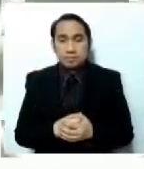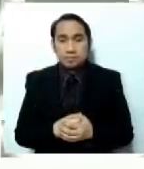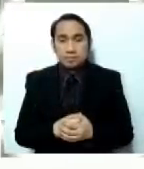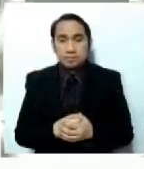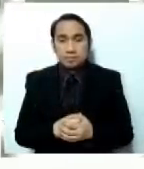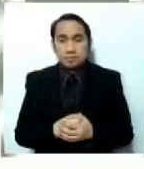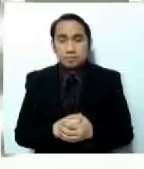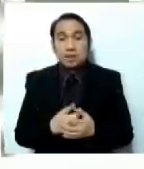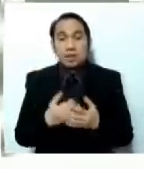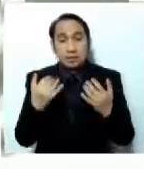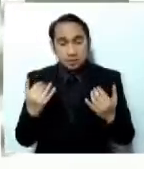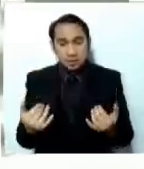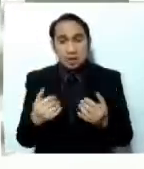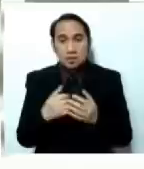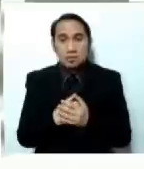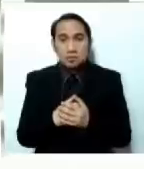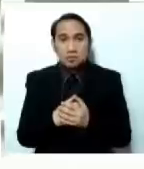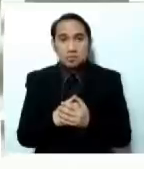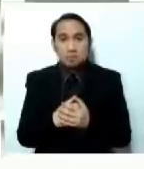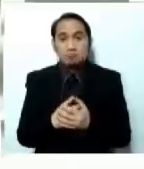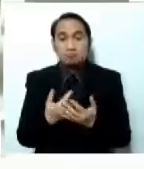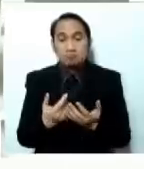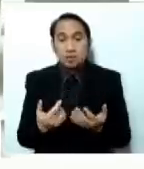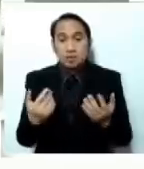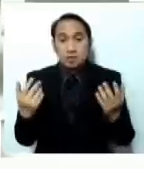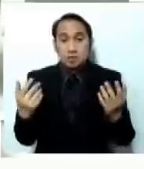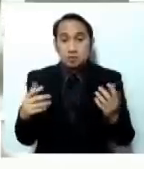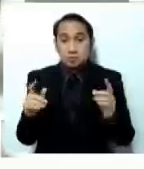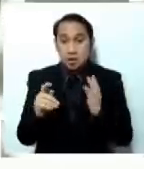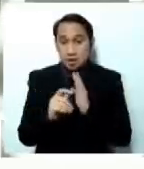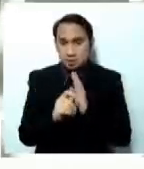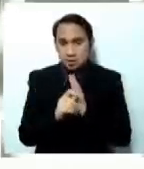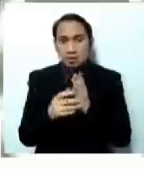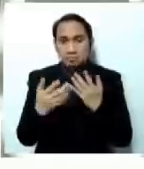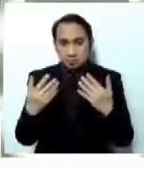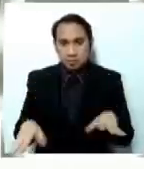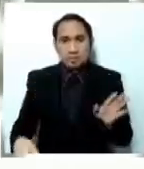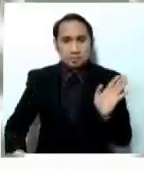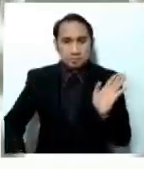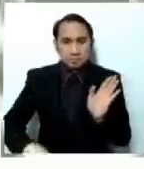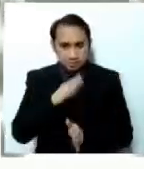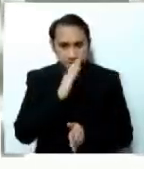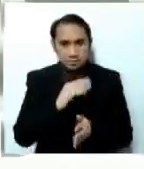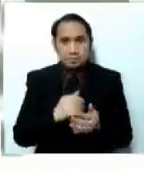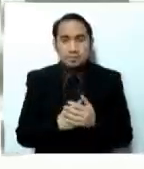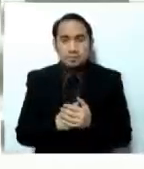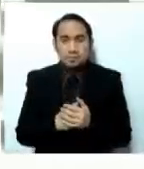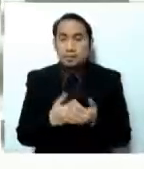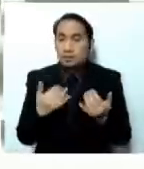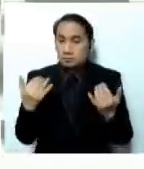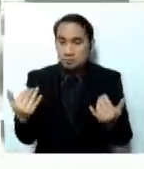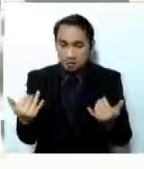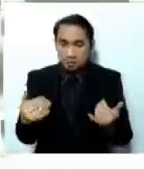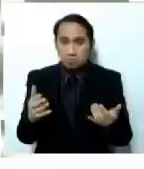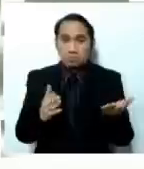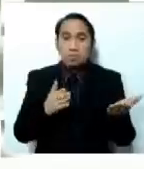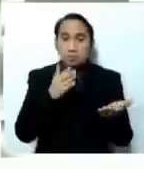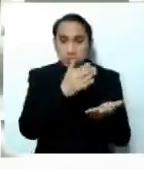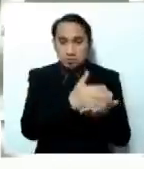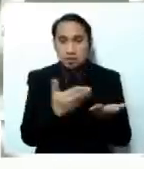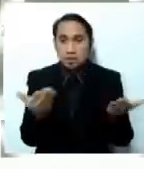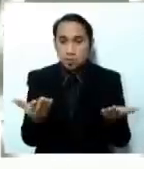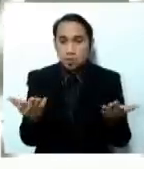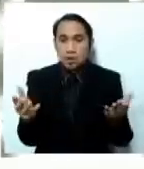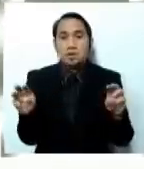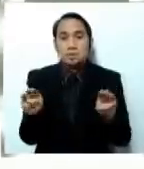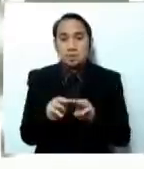Pia, umalis na ang mga refrigerated trucks, lulan ang Sputnik V vaccines. Kasalukuyang papuntang Marikina City kung saan